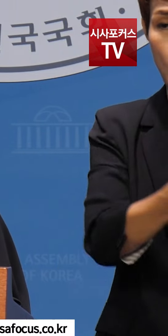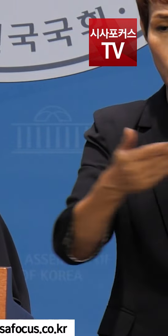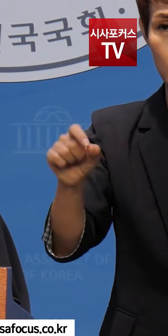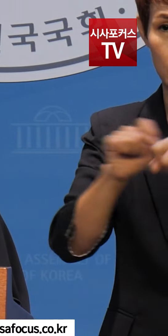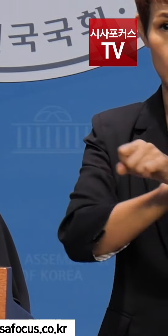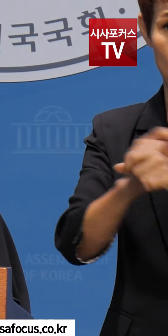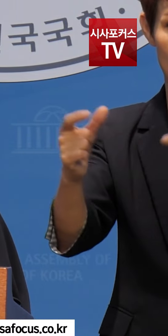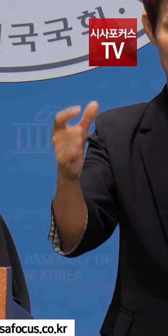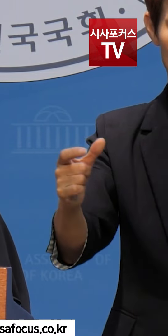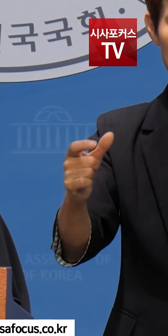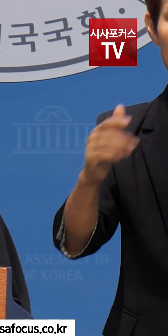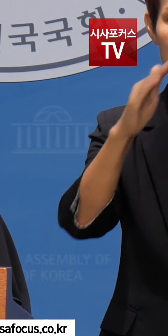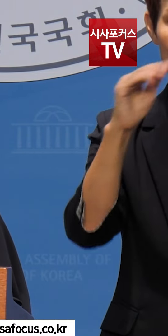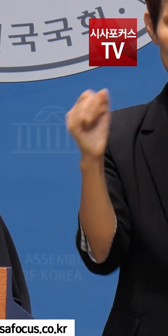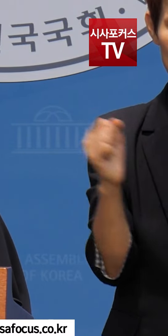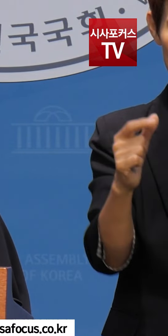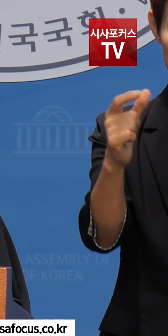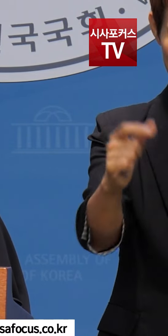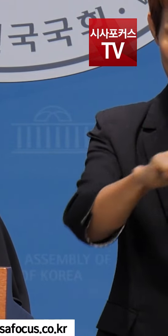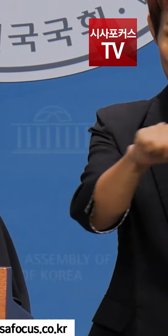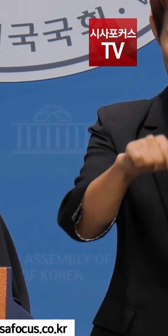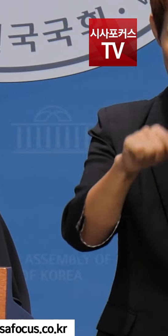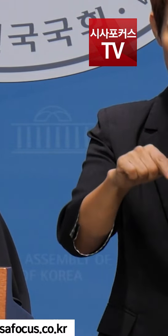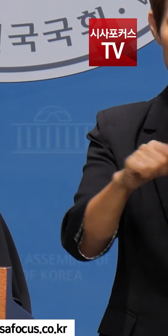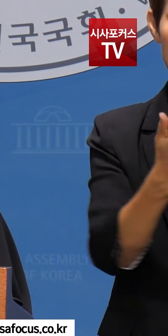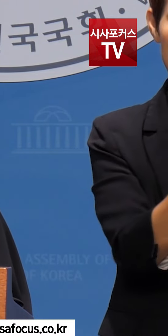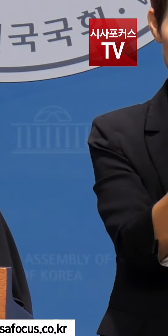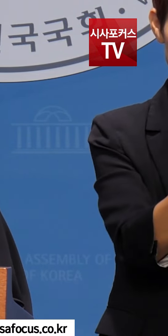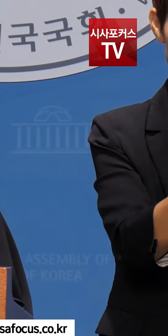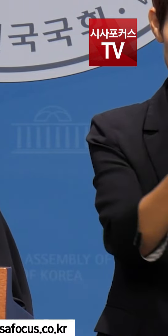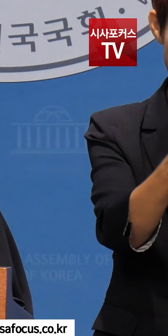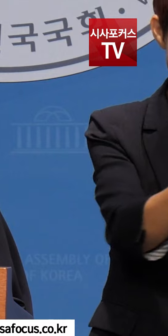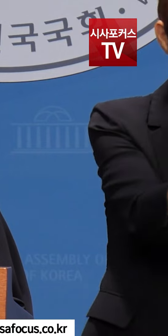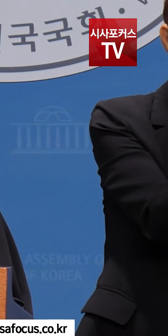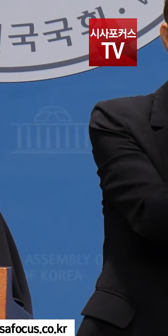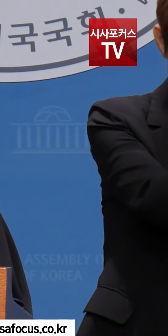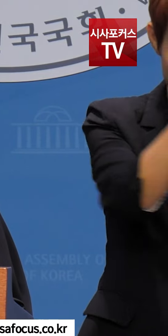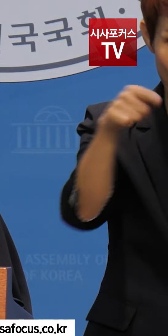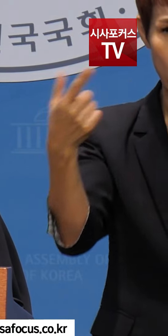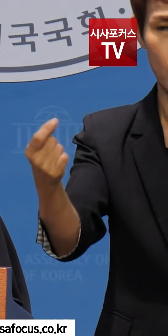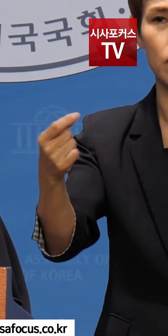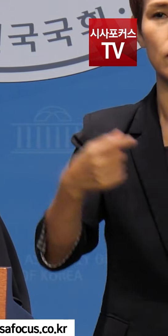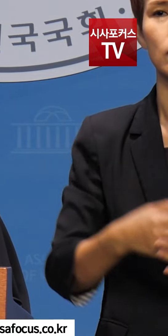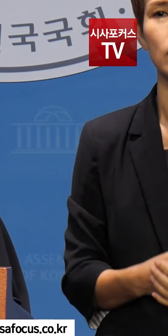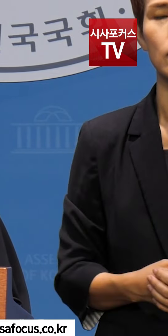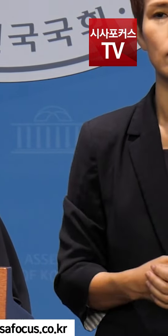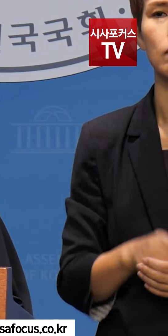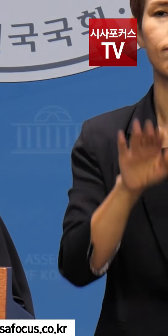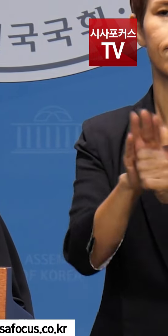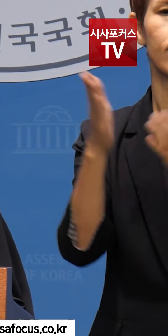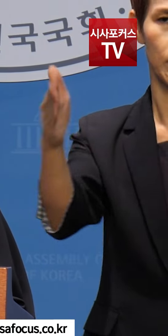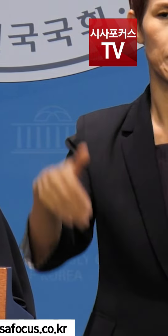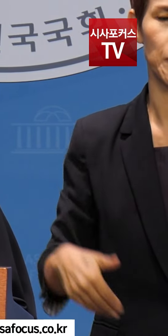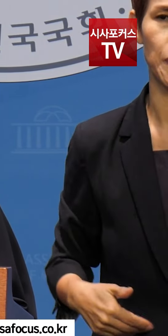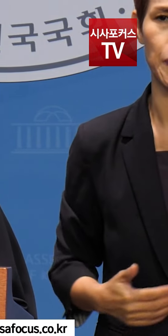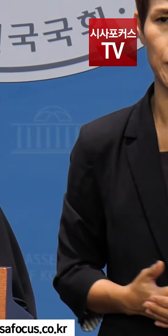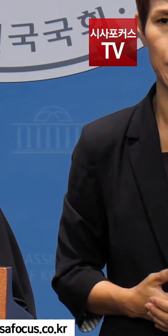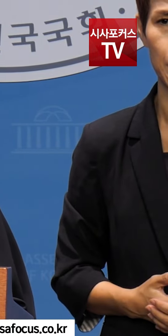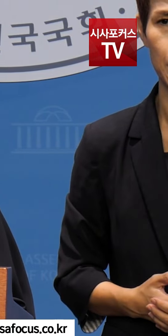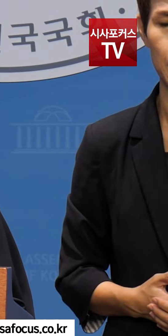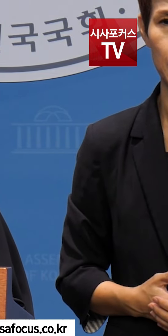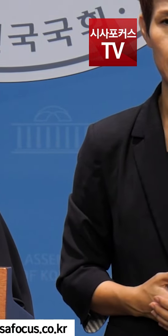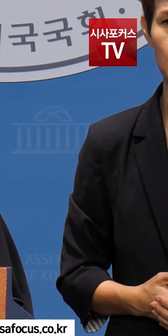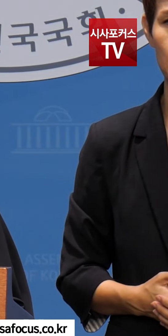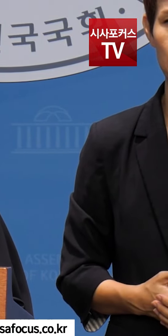강원특별자치도와 전북특별자치도에도 제주특별자치도처럼 균특회계를 지원해야 합니다.